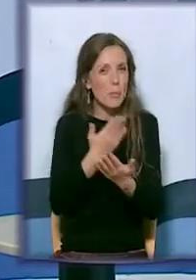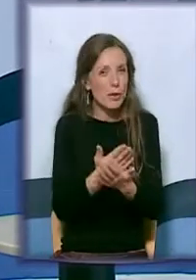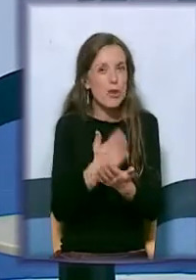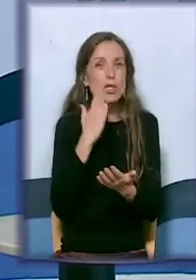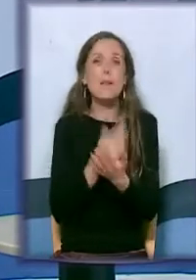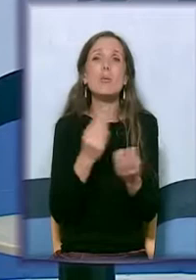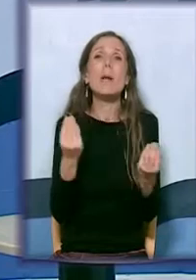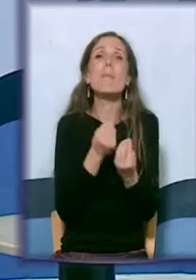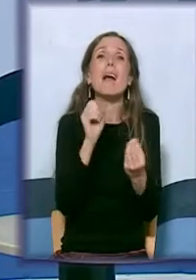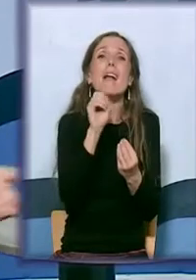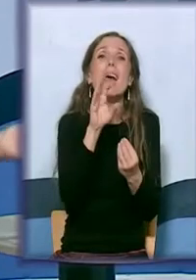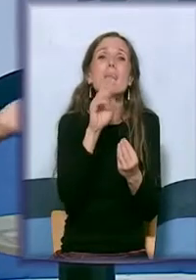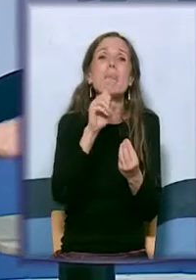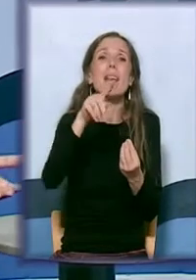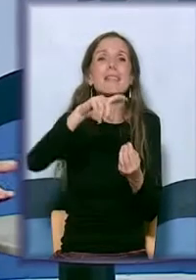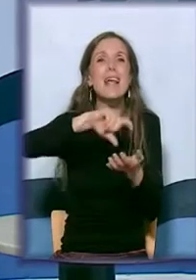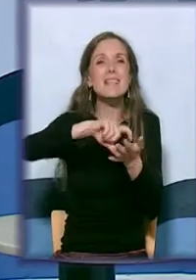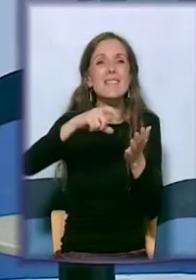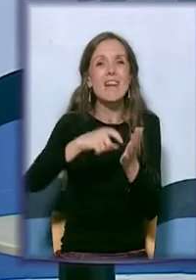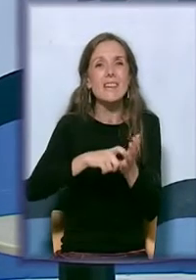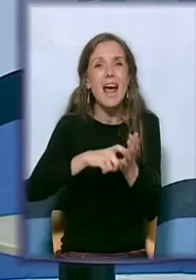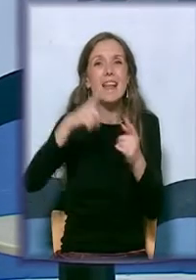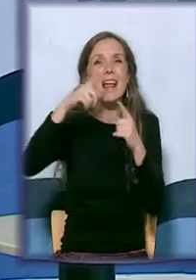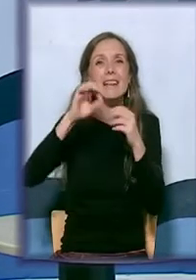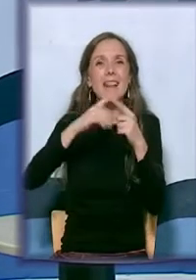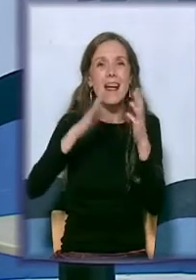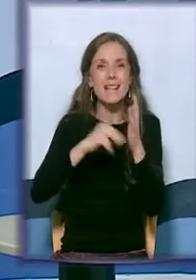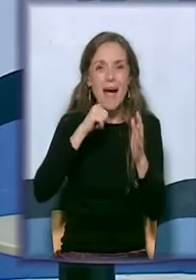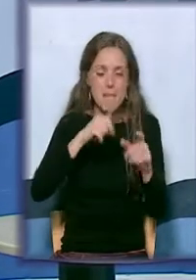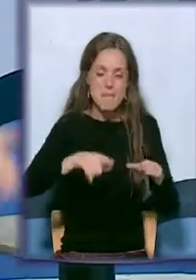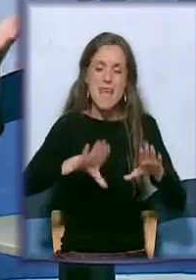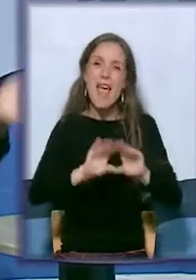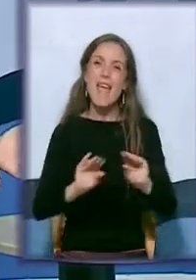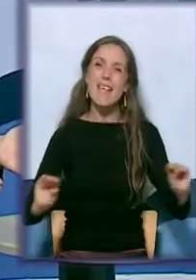jedno od 15 kvadrata tatamija koji može da se kasnije